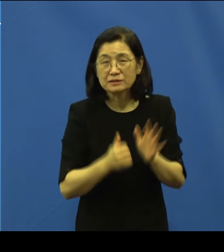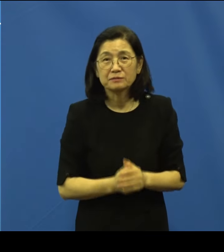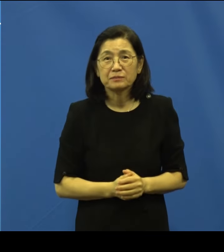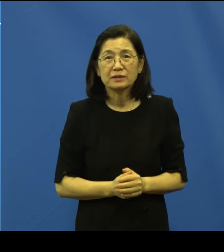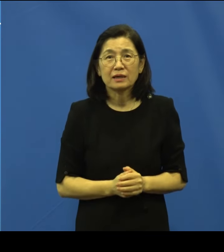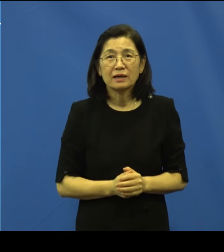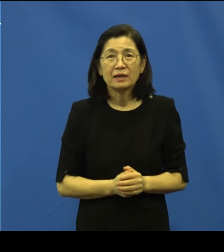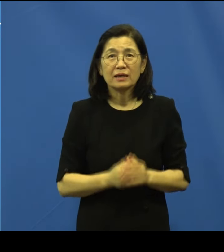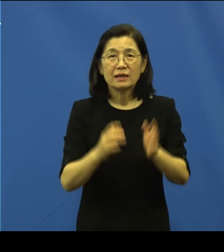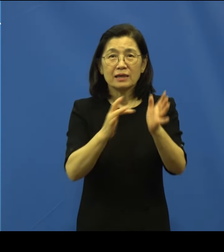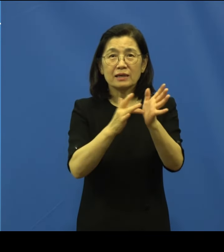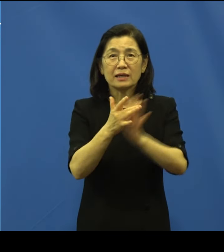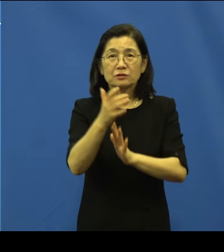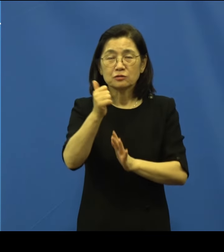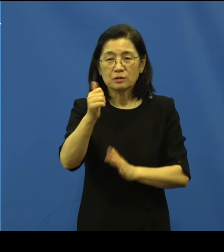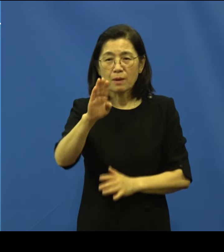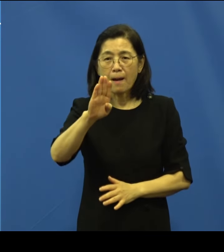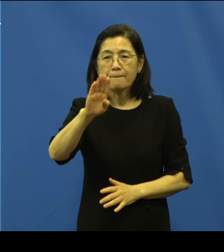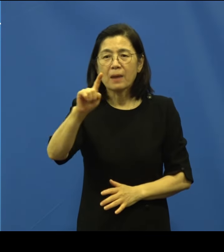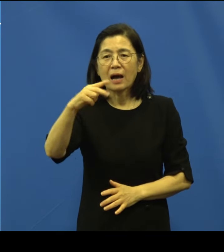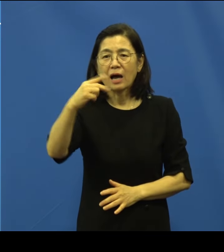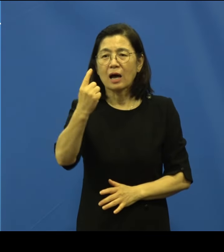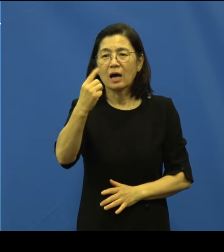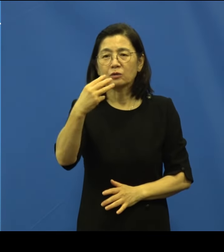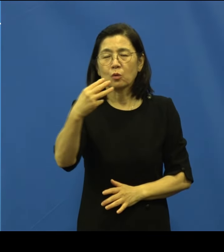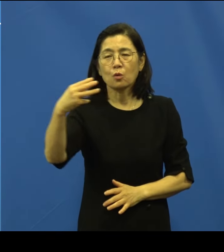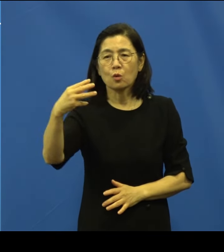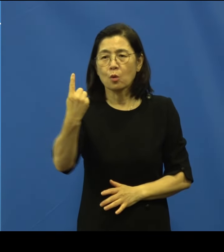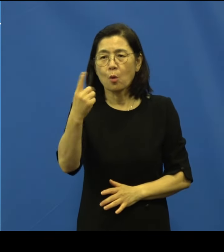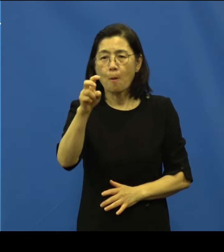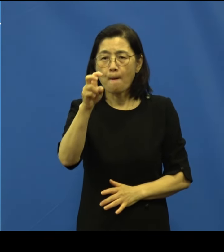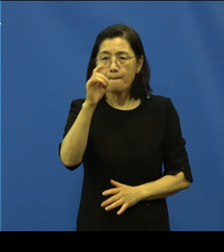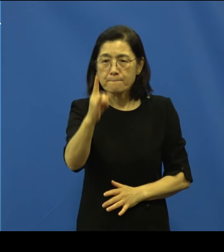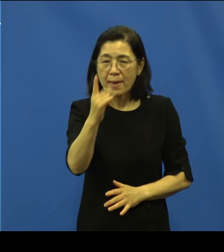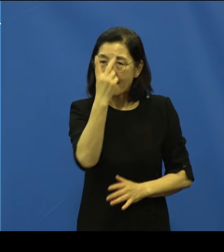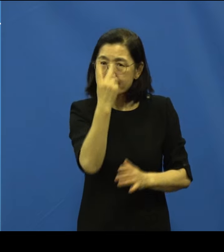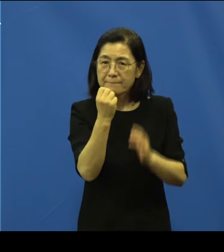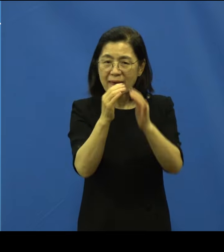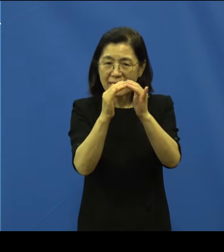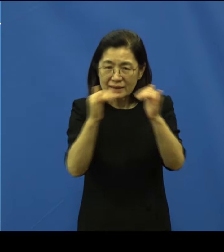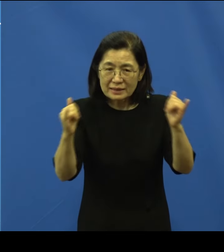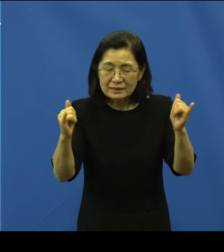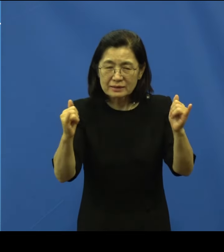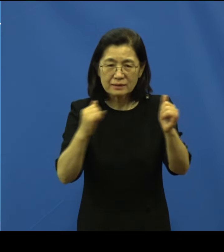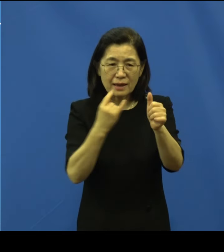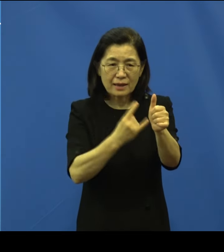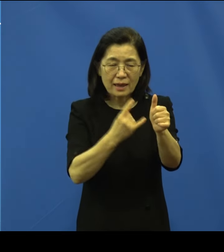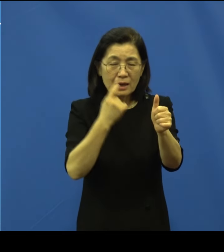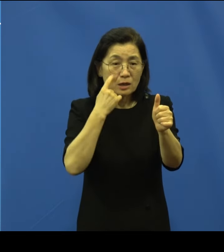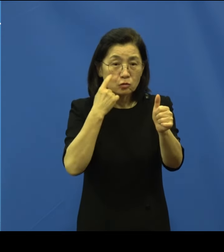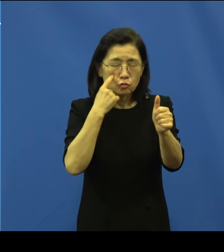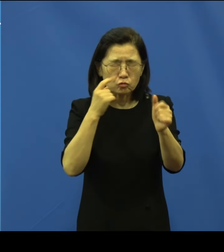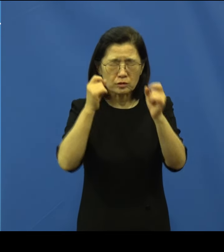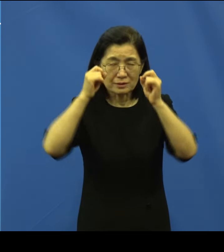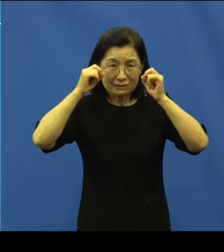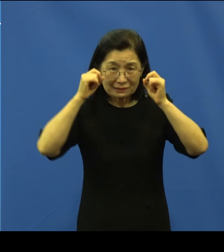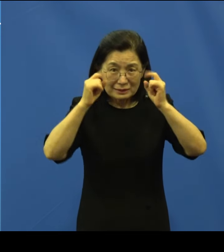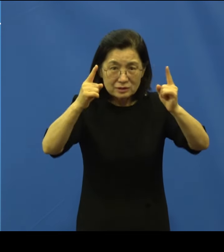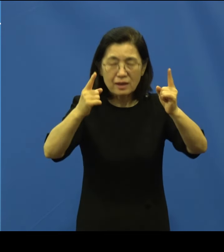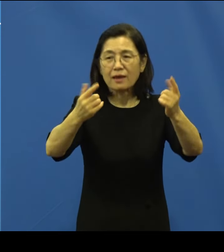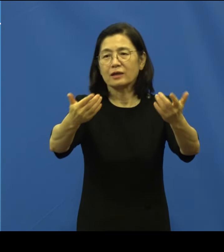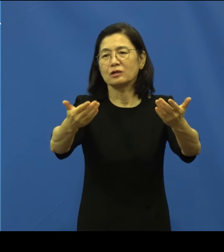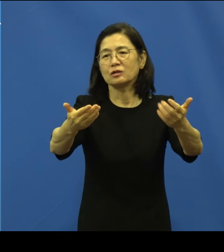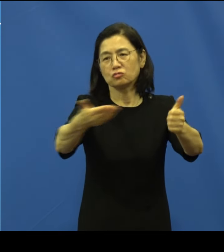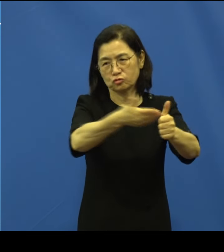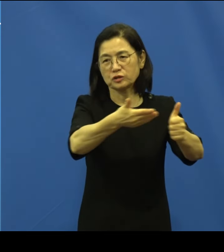예수님은 바디메오의 눈을 열어주시죠. 이 맹인들의 눈을 열어주시는 이 사건은 상징적인 거예요. 우리가 어두움 속에 있는, 볼